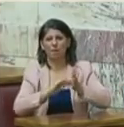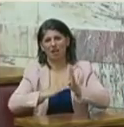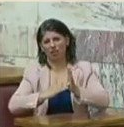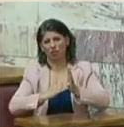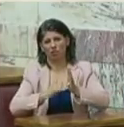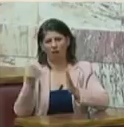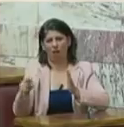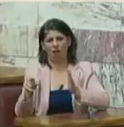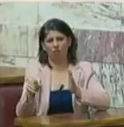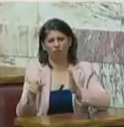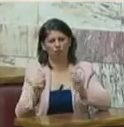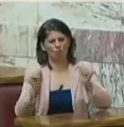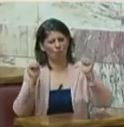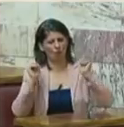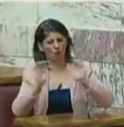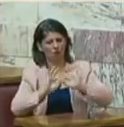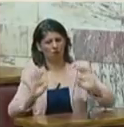Το σχέδιο που έχει ανάγκη η χώρα,